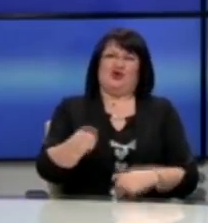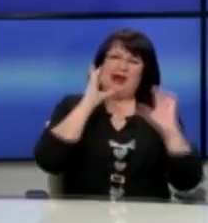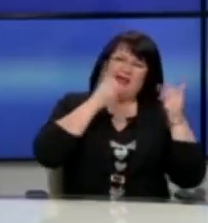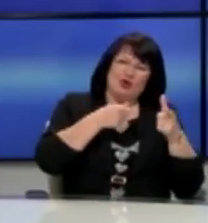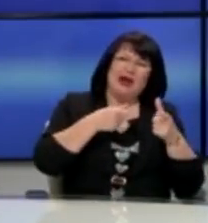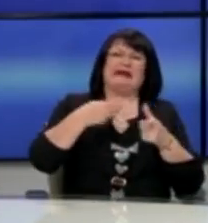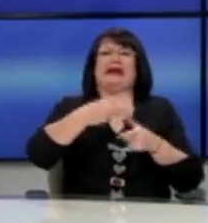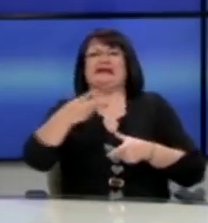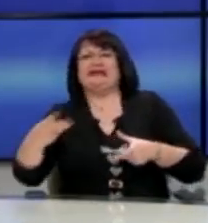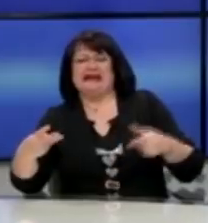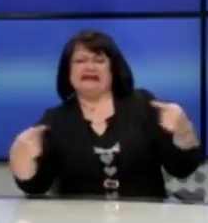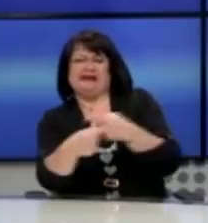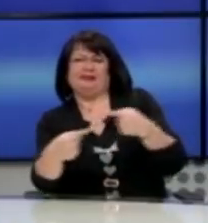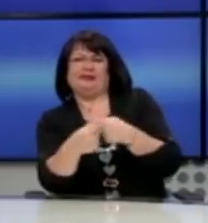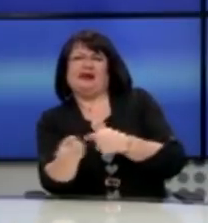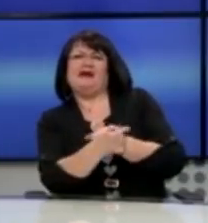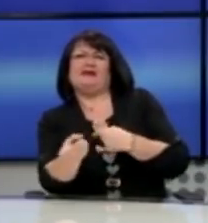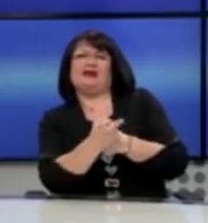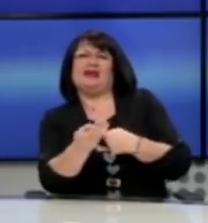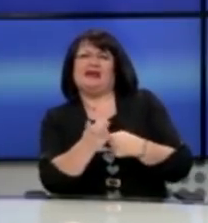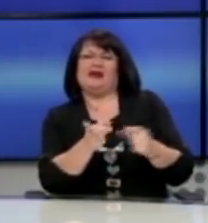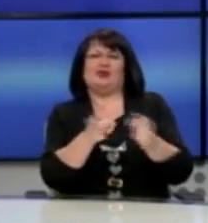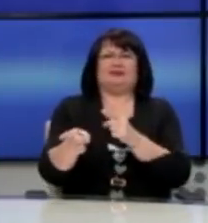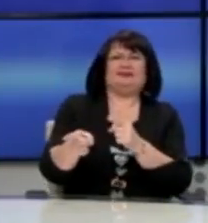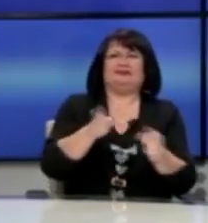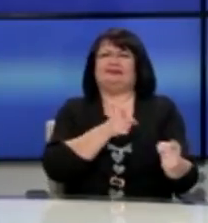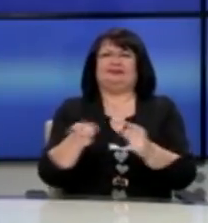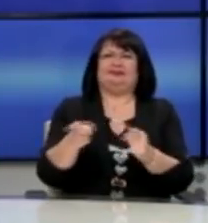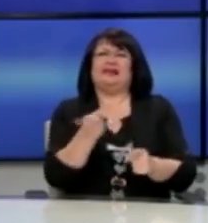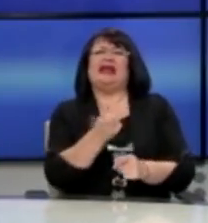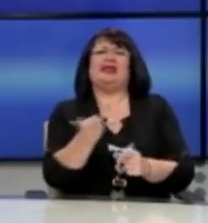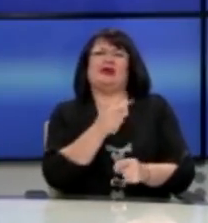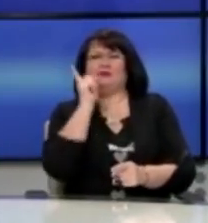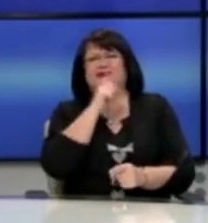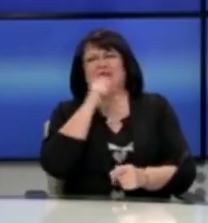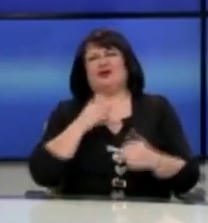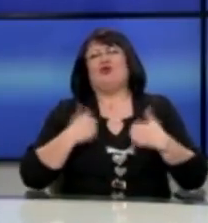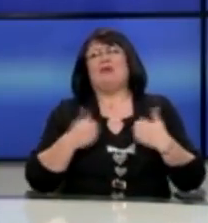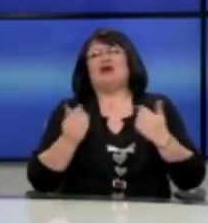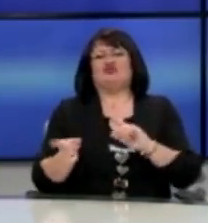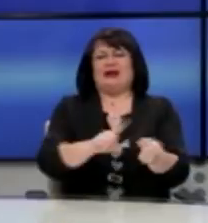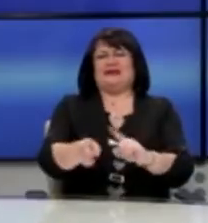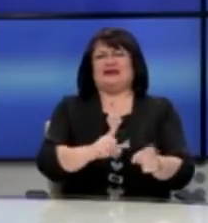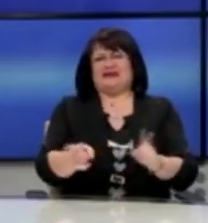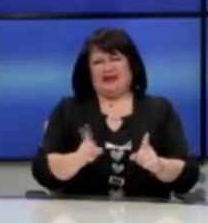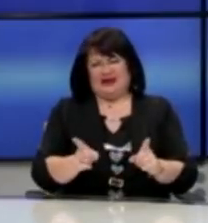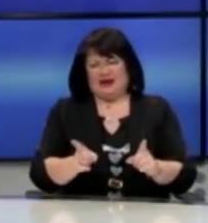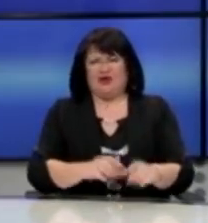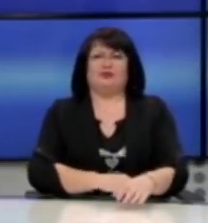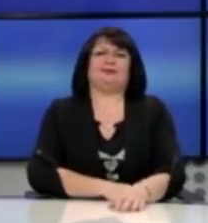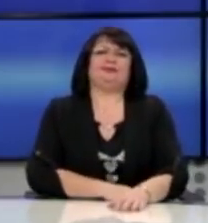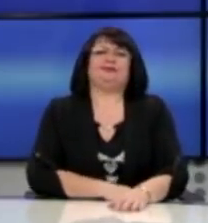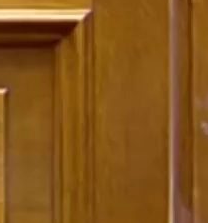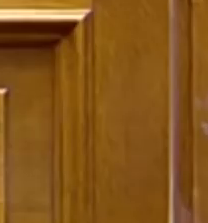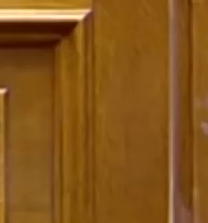και εδώ μέσα, δηλαδή να δώσετε κάποια πάσα στον κύριο Τσίπρα, όπως και αυτός με τη σειρά του να σας δώσει τις δικές του